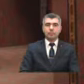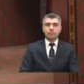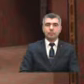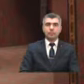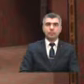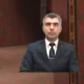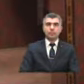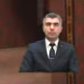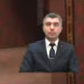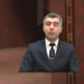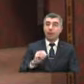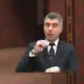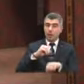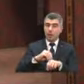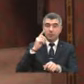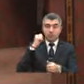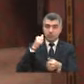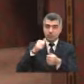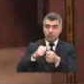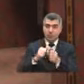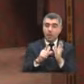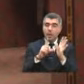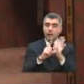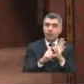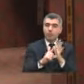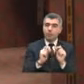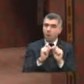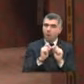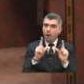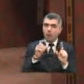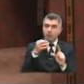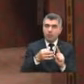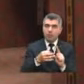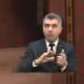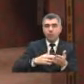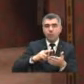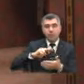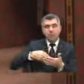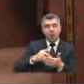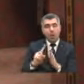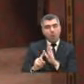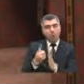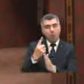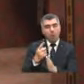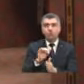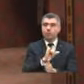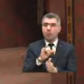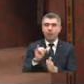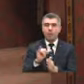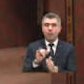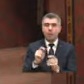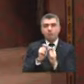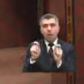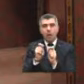المحترم، نعاود نذكر بأن القانون واضح والمسطرات طبقات وماشي أول مرة، وما كانش الغرض نقصيو أي